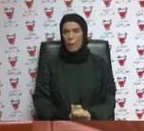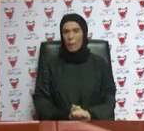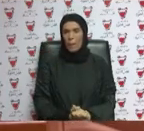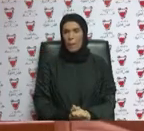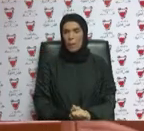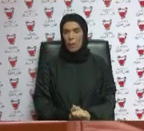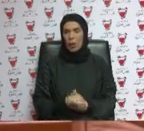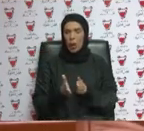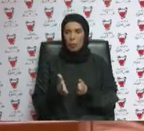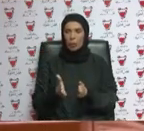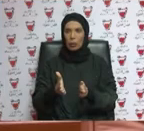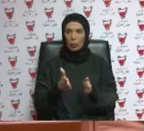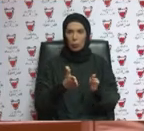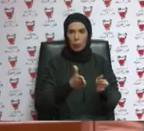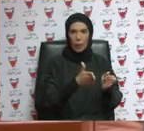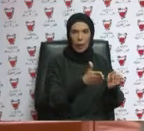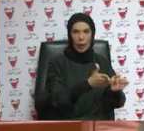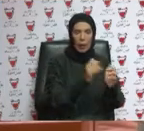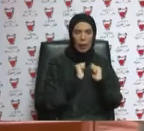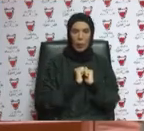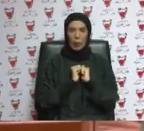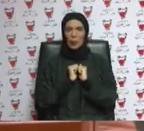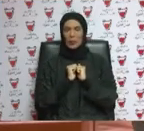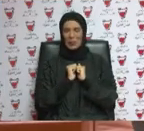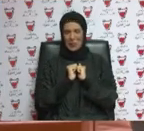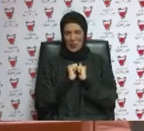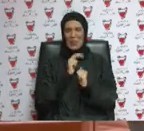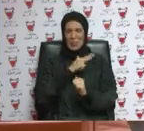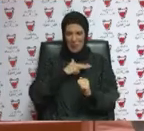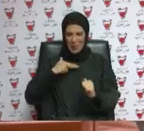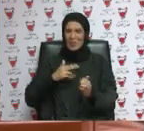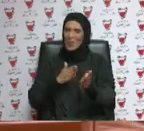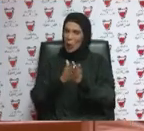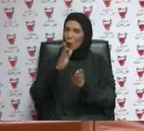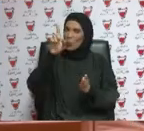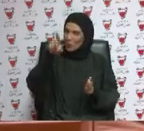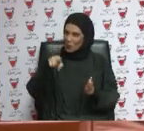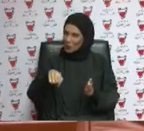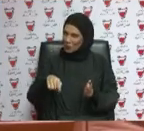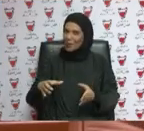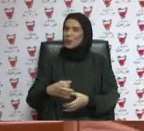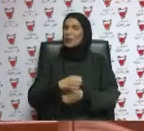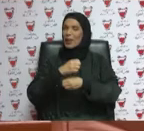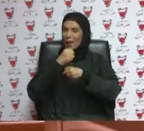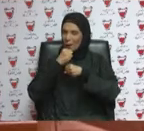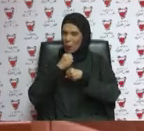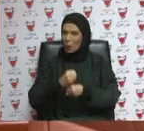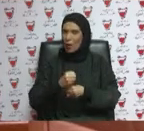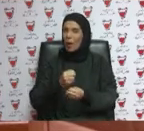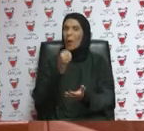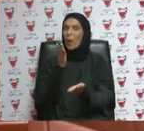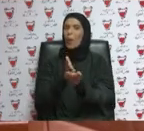بوجود الآلية التي تبعتها الحكومة خلال السنوات الماضية، واليوم نحفظ هناك موجود